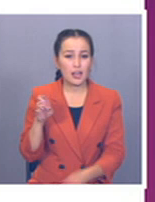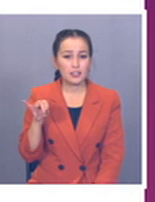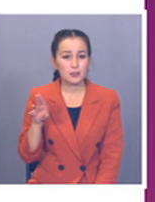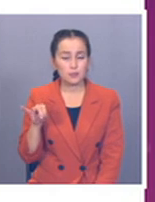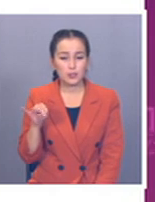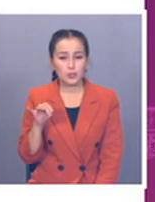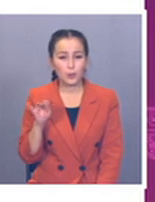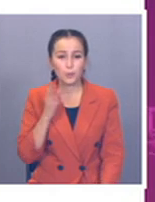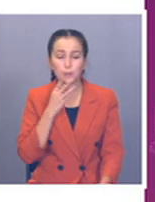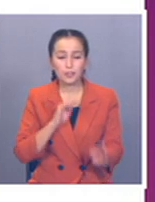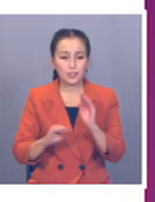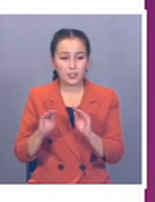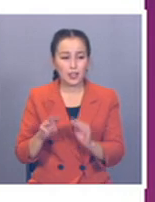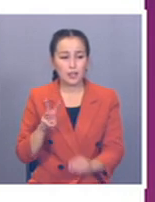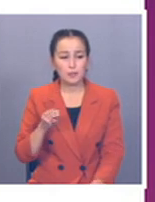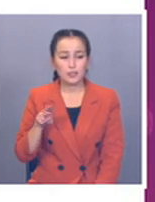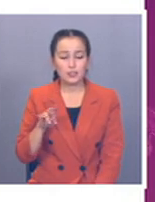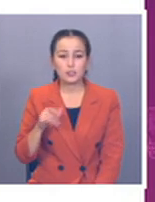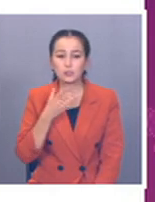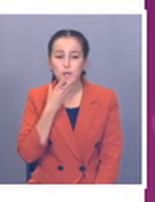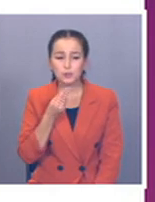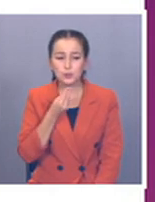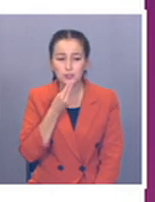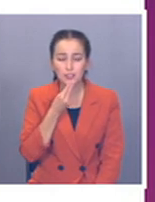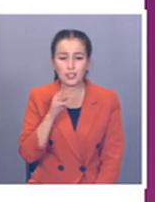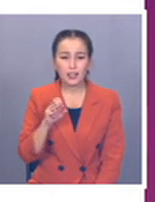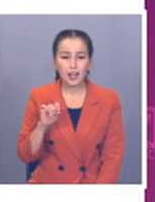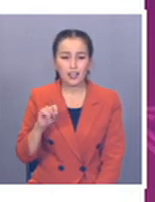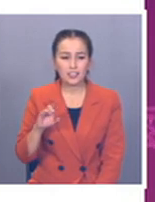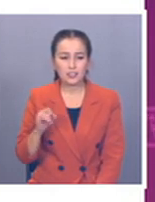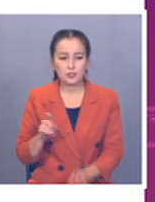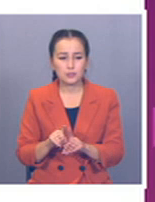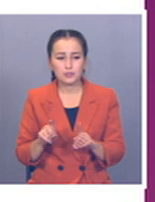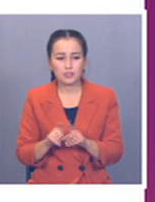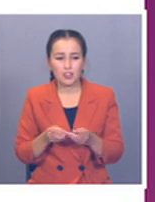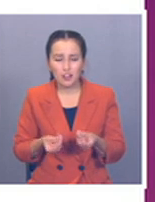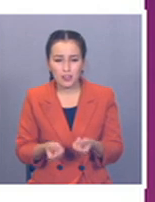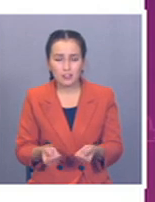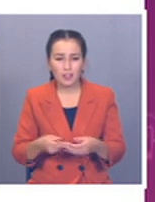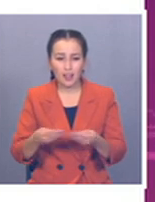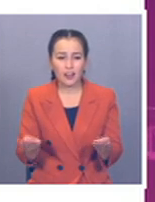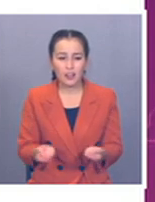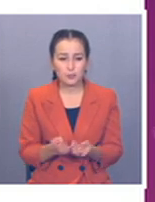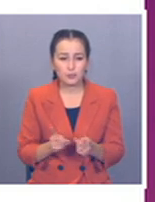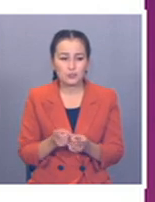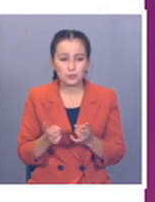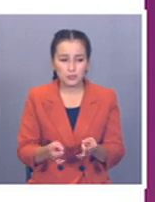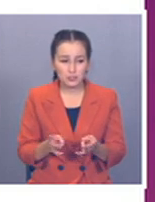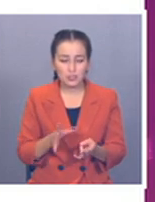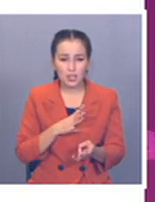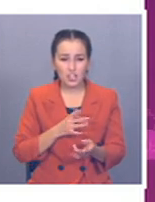Меңді сұлудың қайрақтай болып езілгенше, тәрелкедей болып уатылғанша, пышақтай болып басы